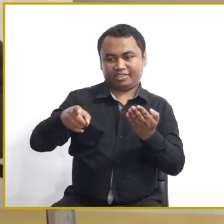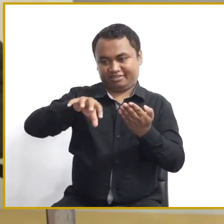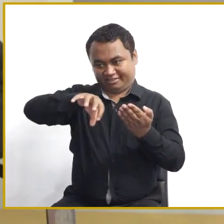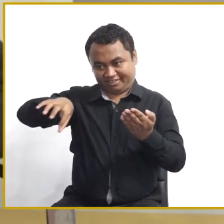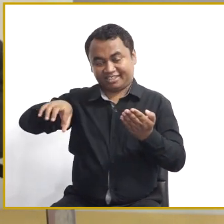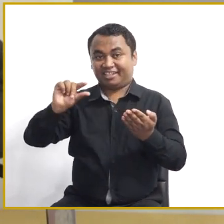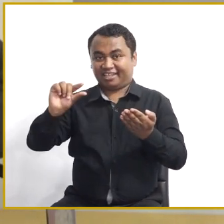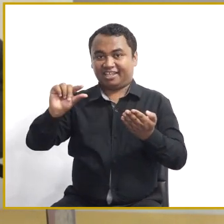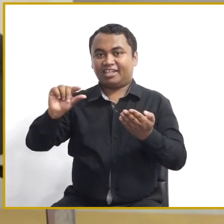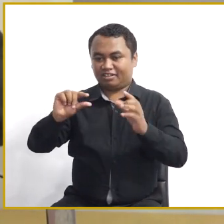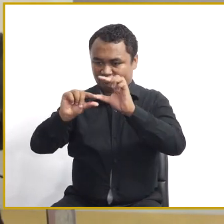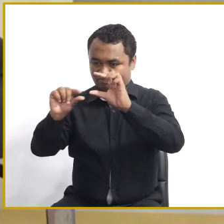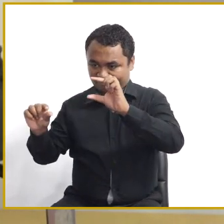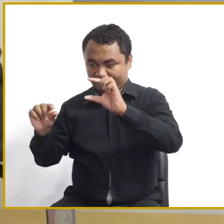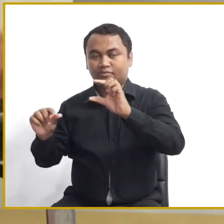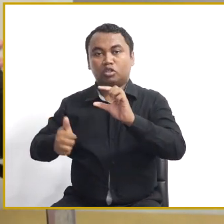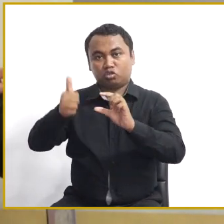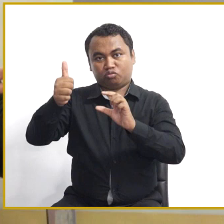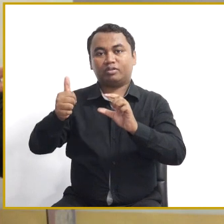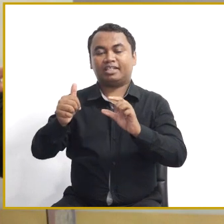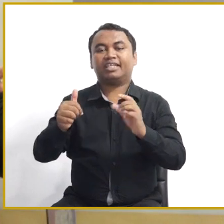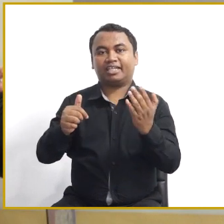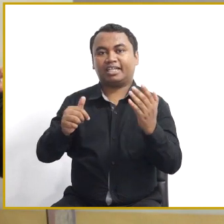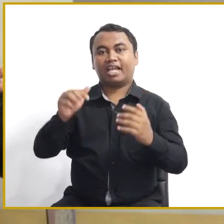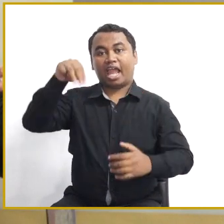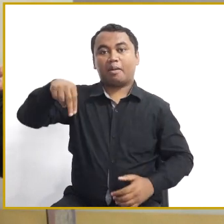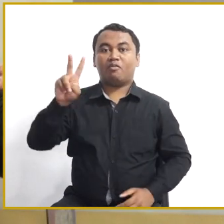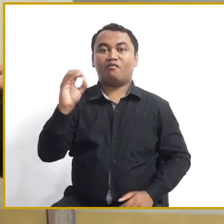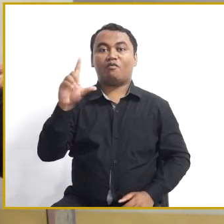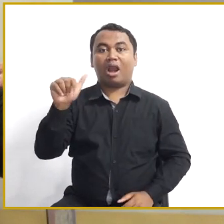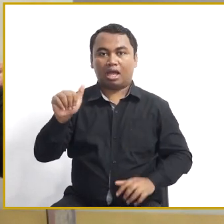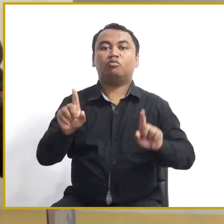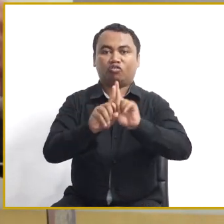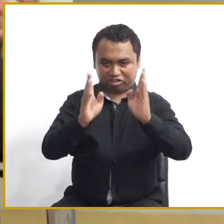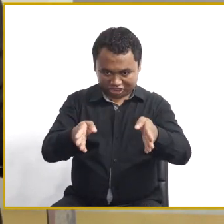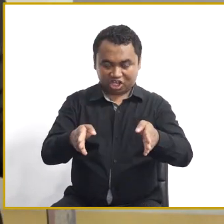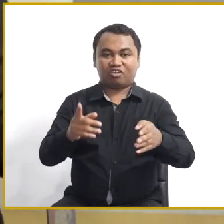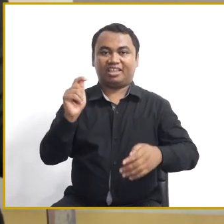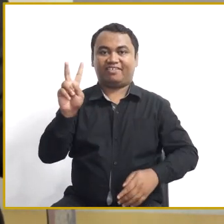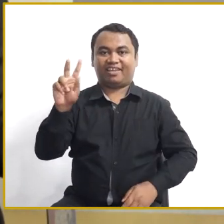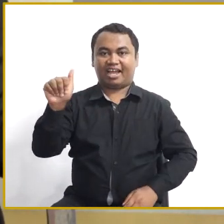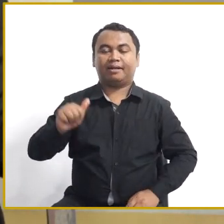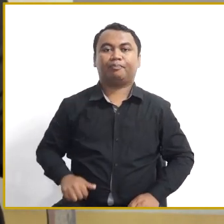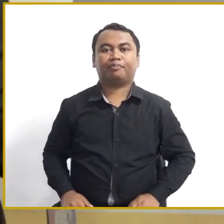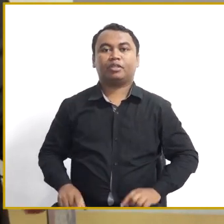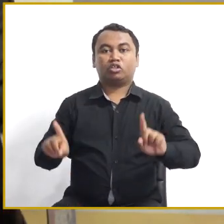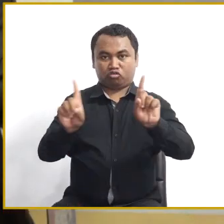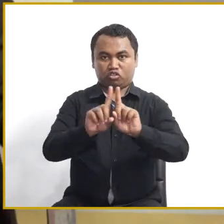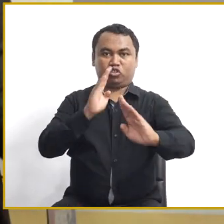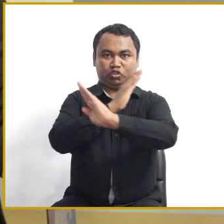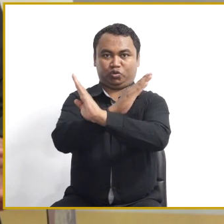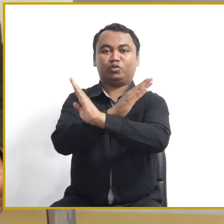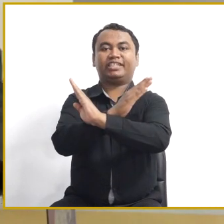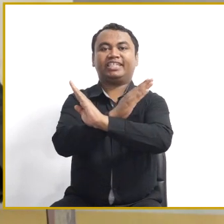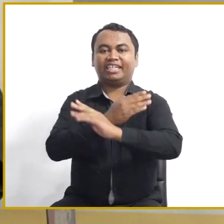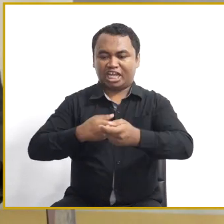anjarany, zay volanjarany zay tonga dia TVA zay. Na ny risoriso ary za zao raha anao